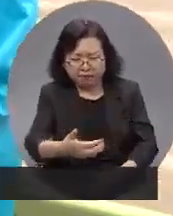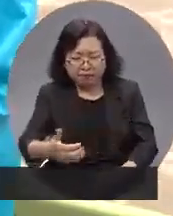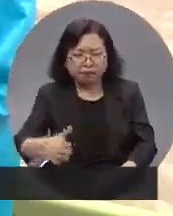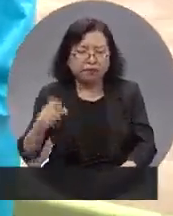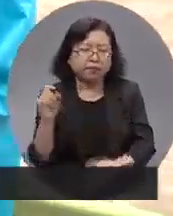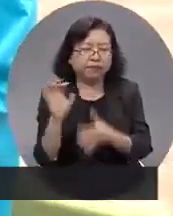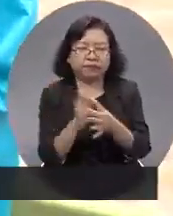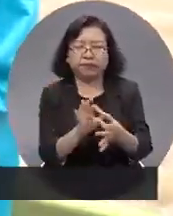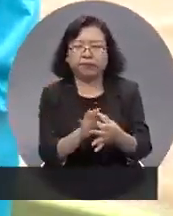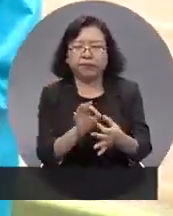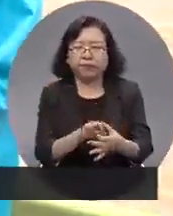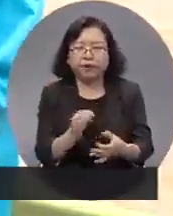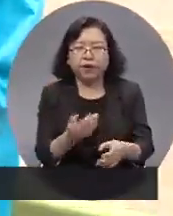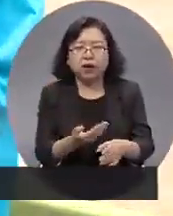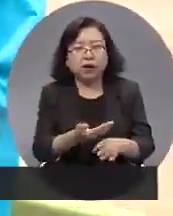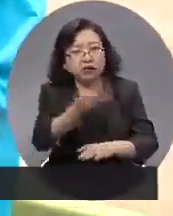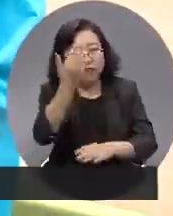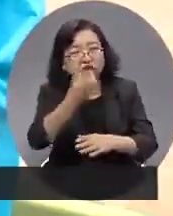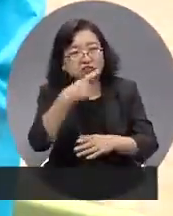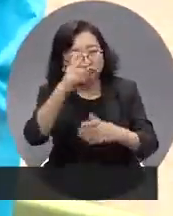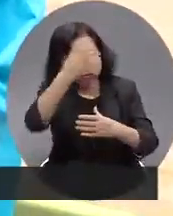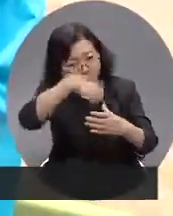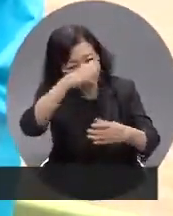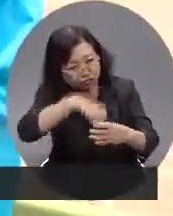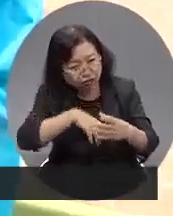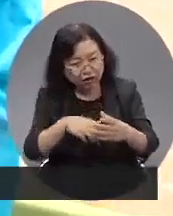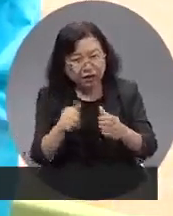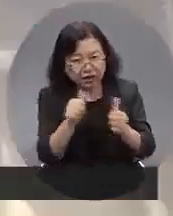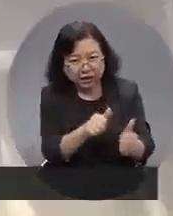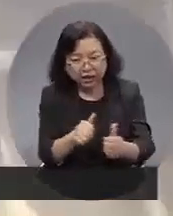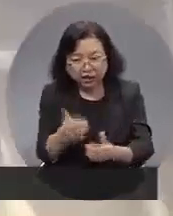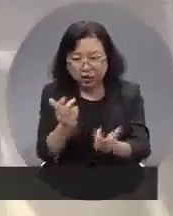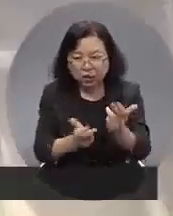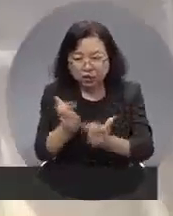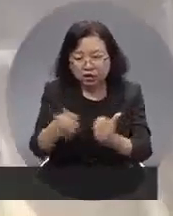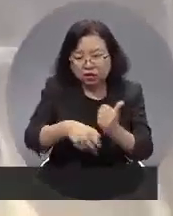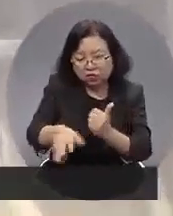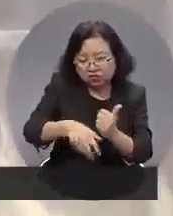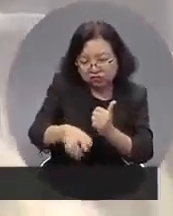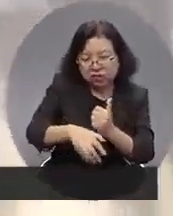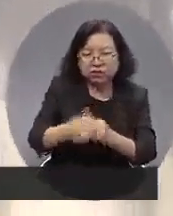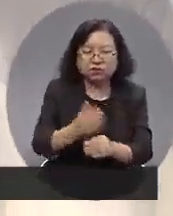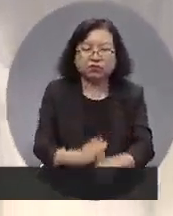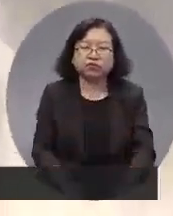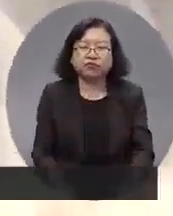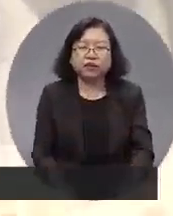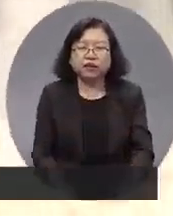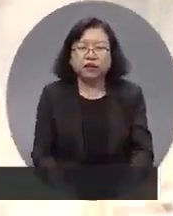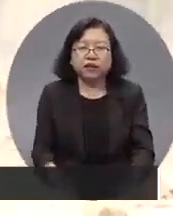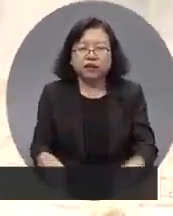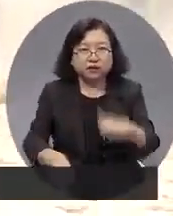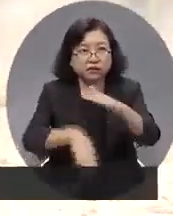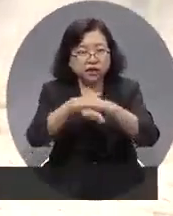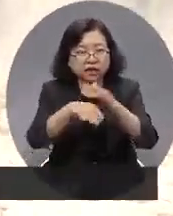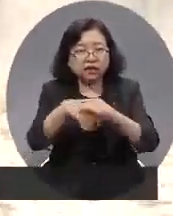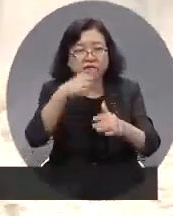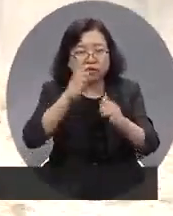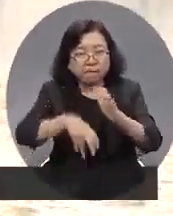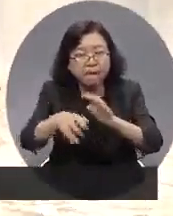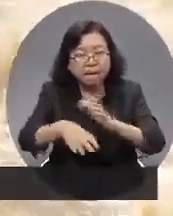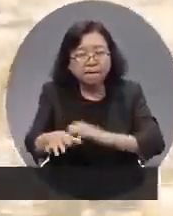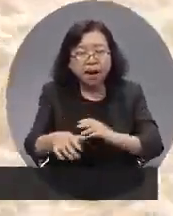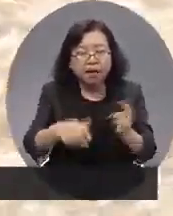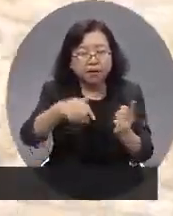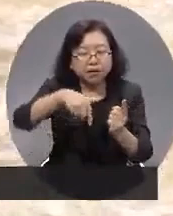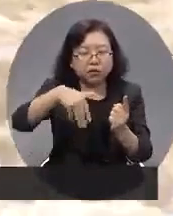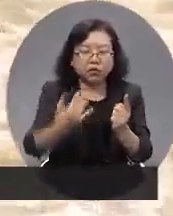상류량의 유입량에 따라 방류량을 계속 조절하고 있습니다. 괴산댐 가능 최대 방류량은 초당 2,700톤.